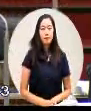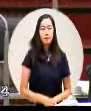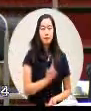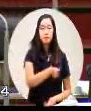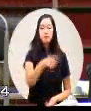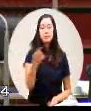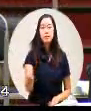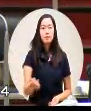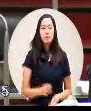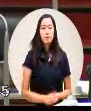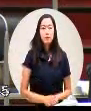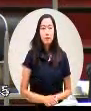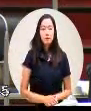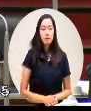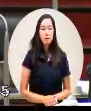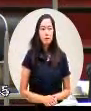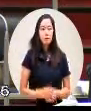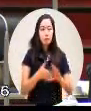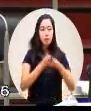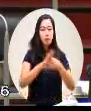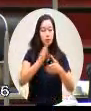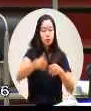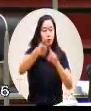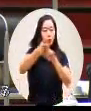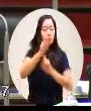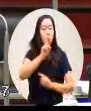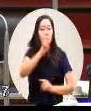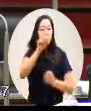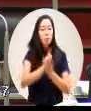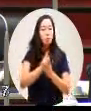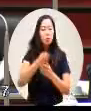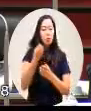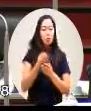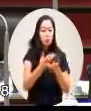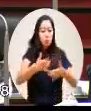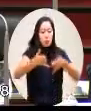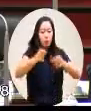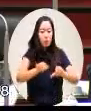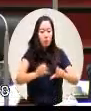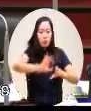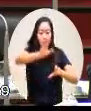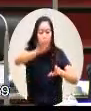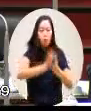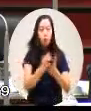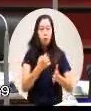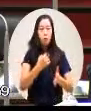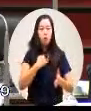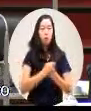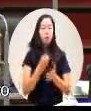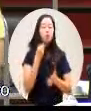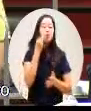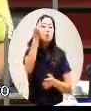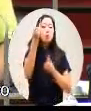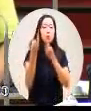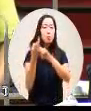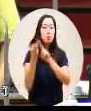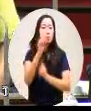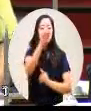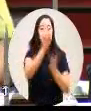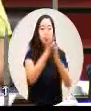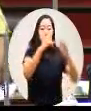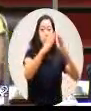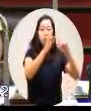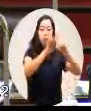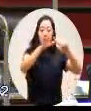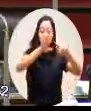来，一滴刘亚平，你媒体讲。阮兄哥是一间好好的董事长， 说